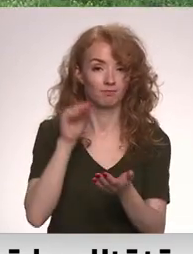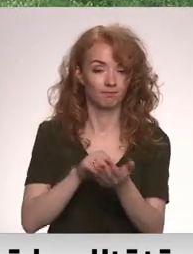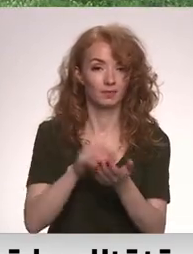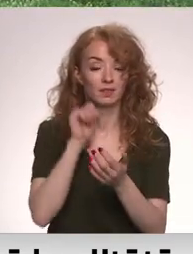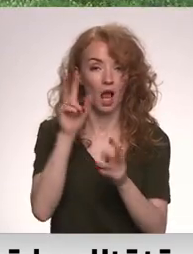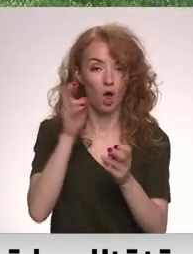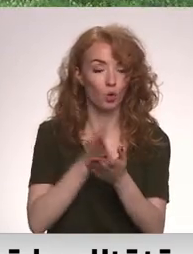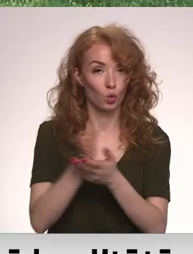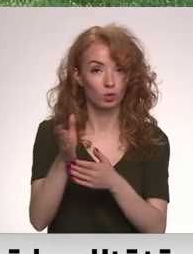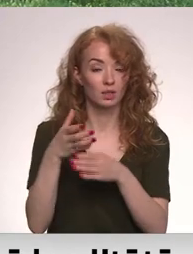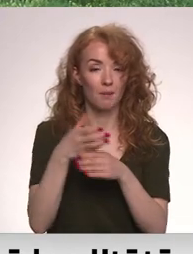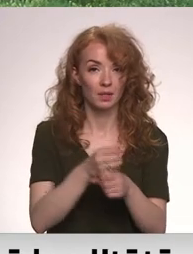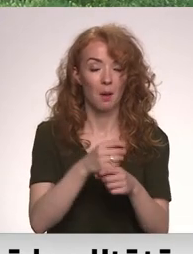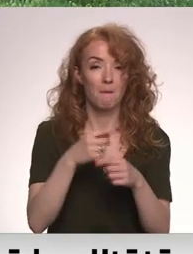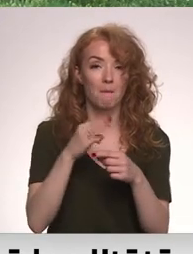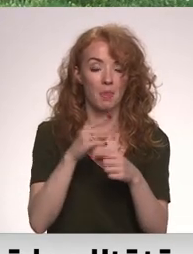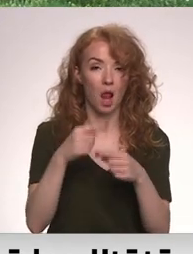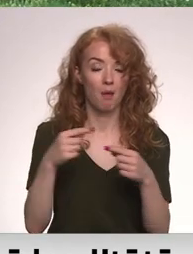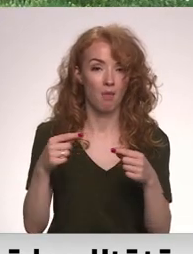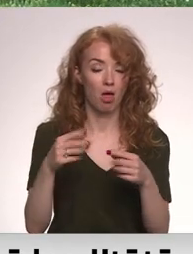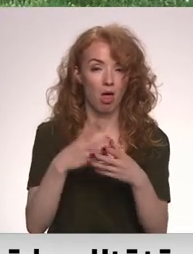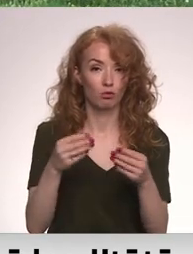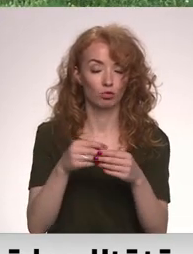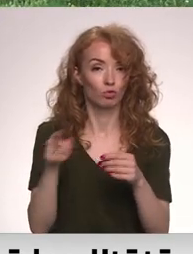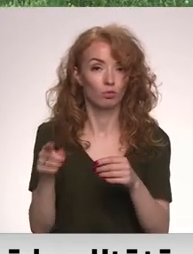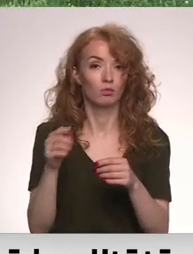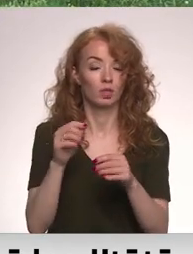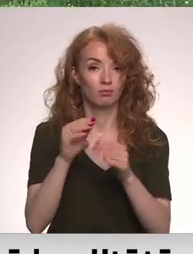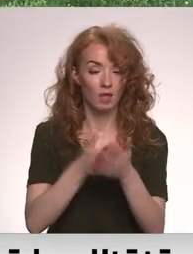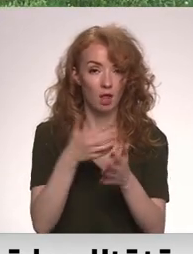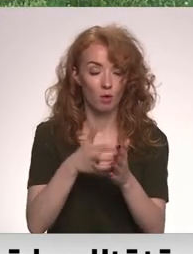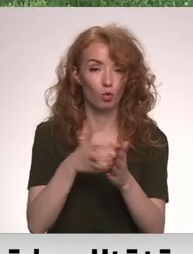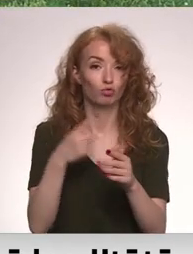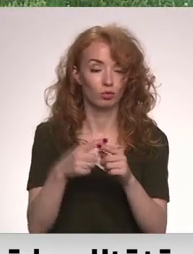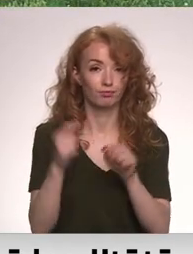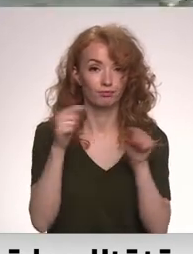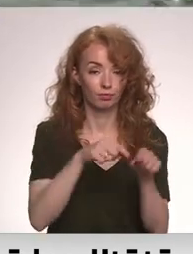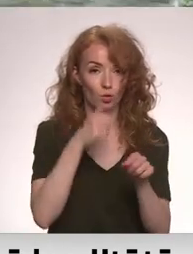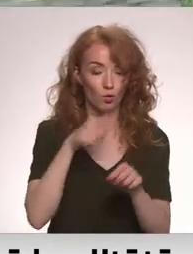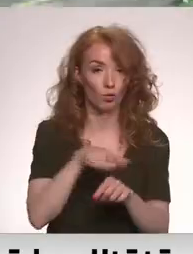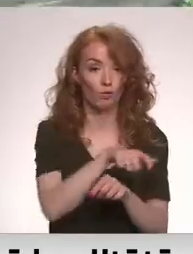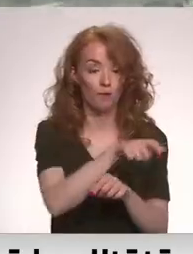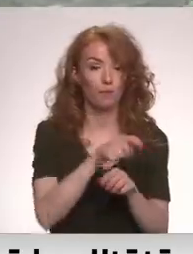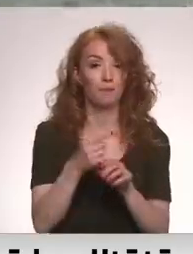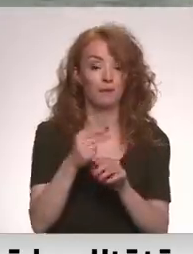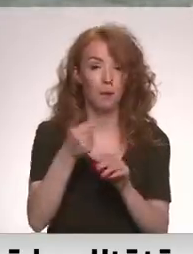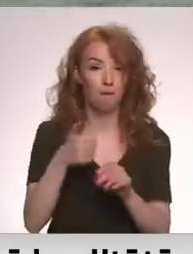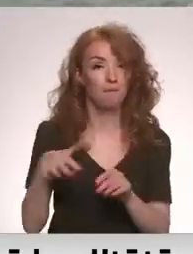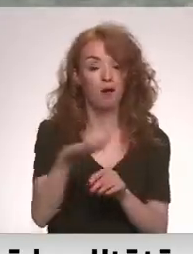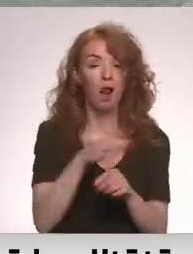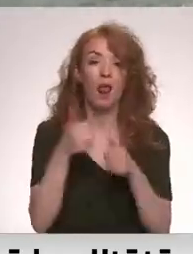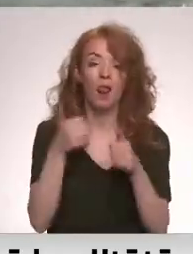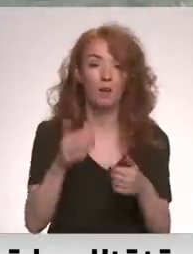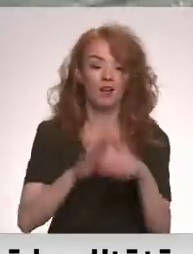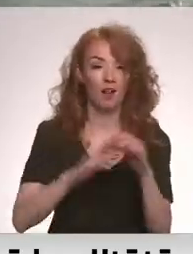kas samazinās minerālu mēslu lietošanu un to nokļūšanu upēs. Pēc ikgadējā valsts monitoringa datiem Zemgalē labā